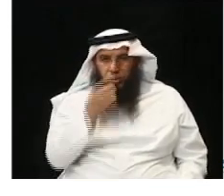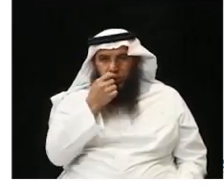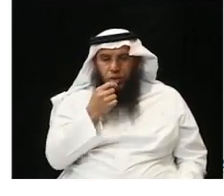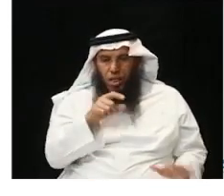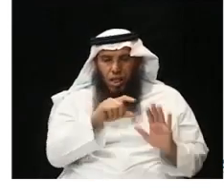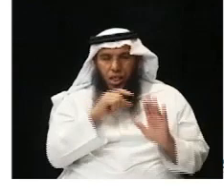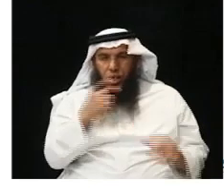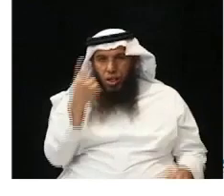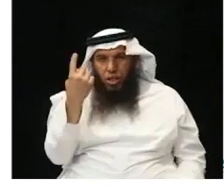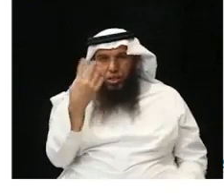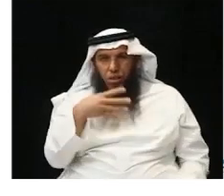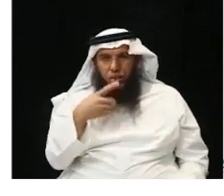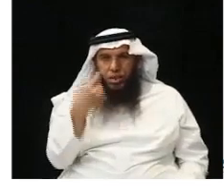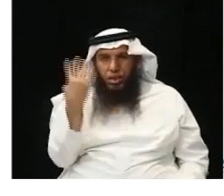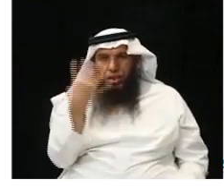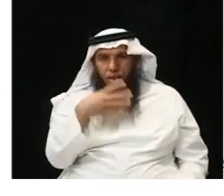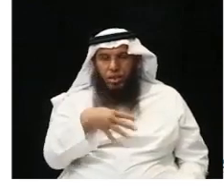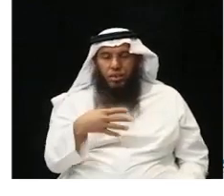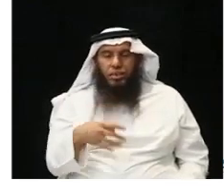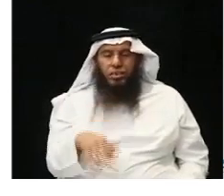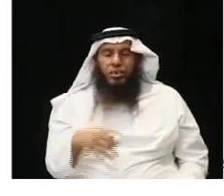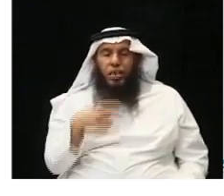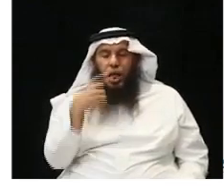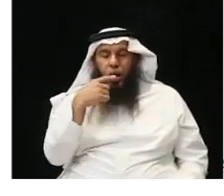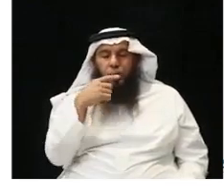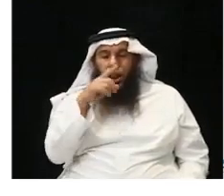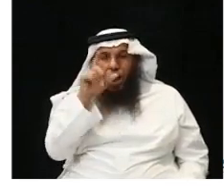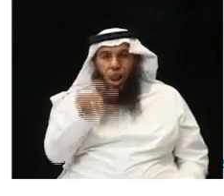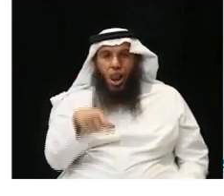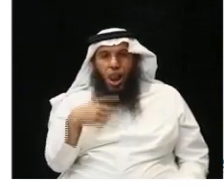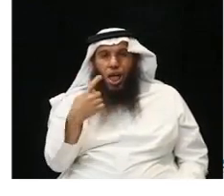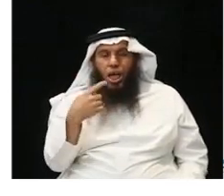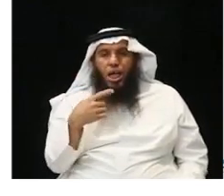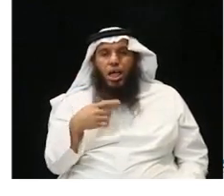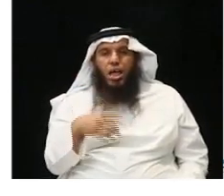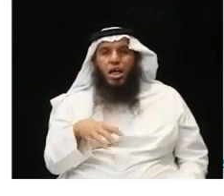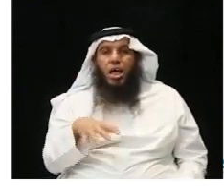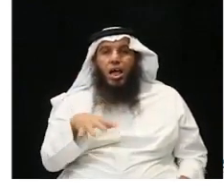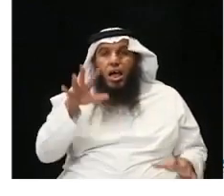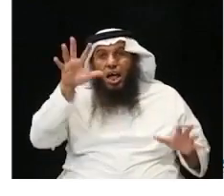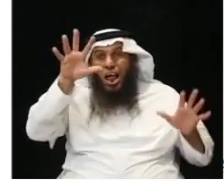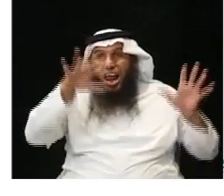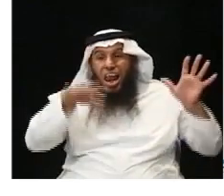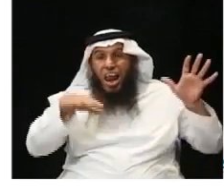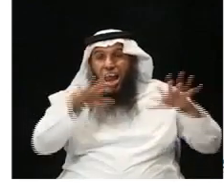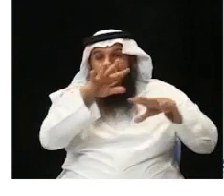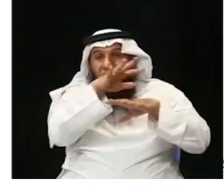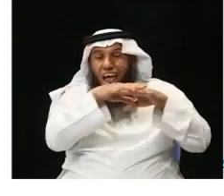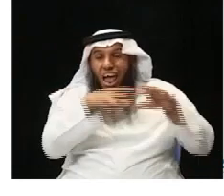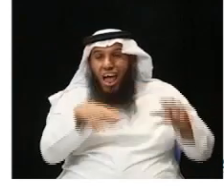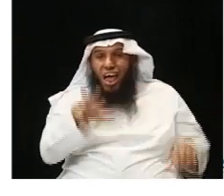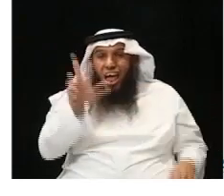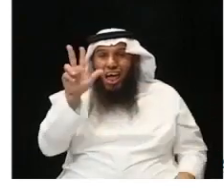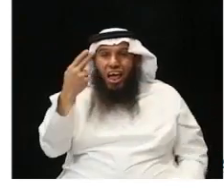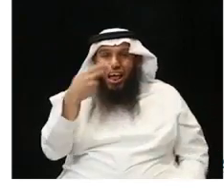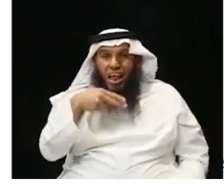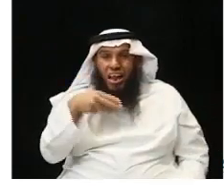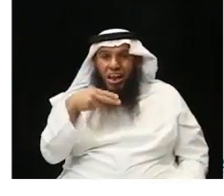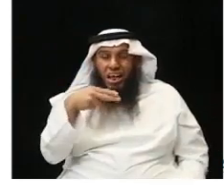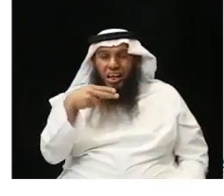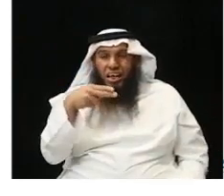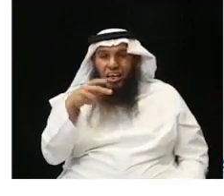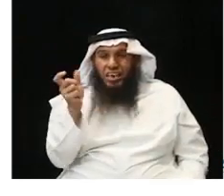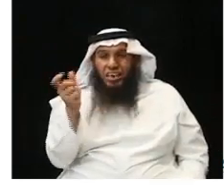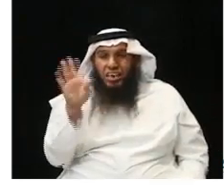44. هنا تكلم الله سبحانه وتعالى عن العنكبوت، قال: مثل الذين اتخذوا من دون الله